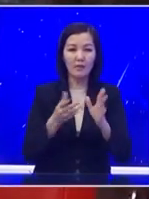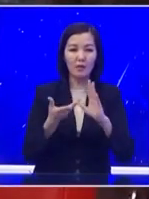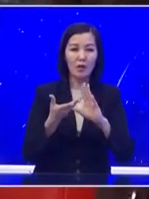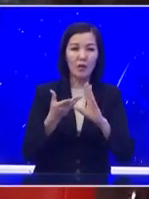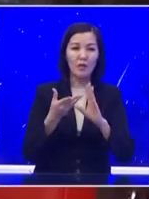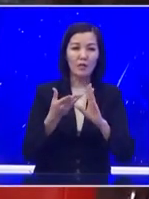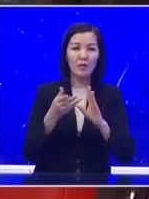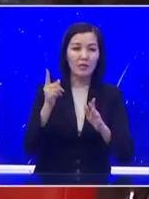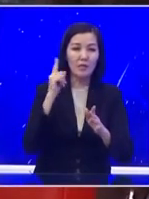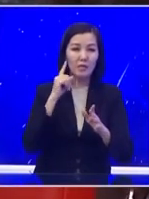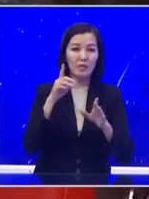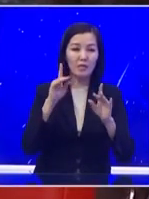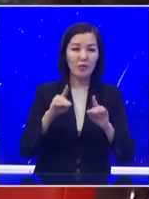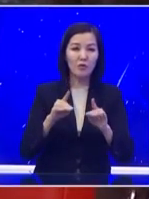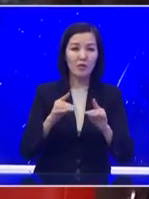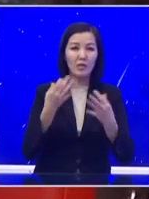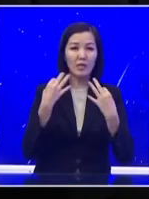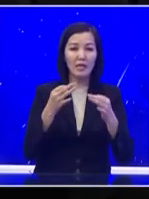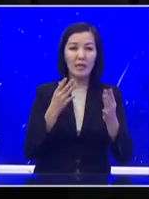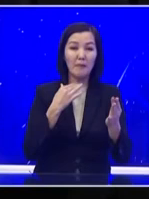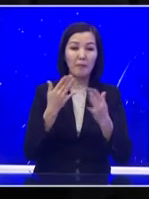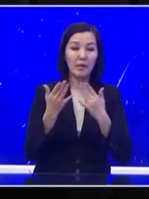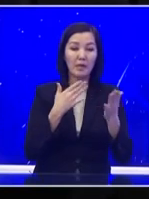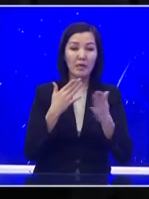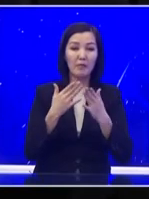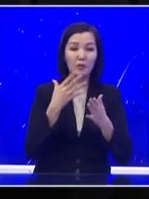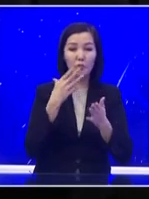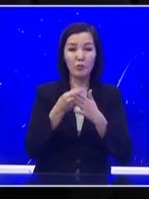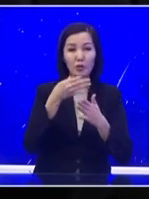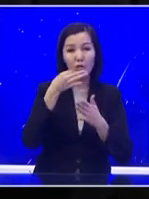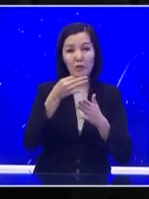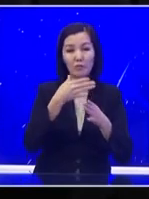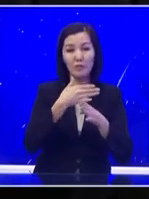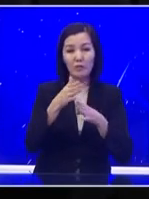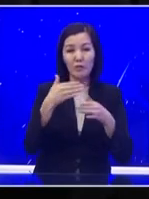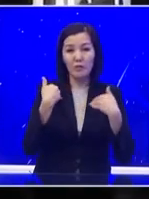тыңдаушылар бұл жерде еркін пікір алмасып, өз тәжірибелерімен де бөліседі.